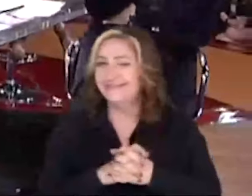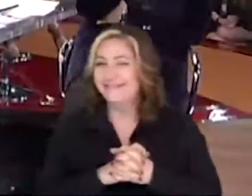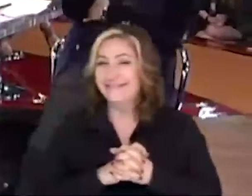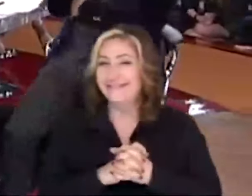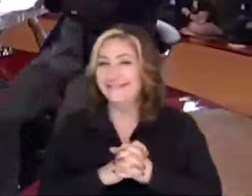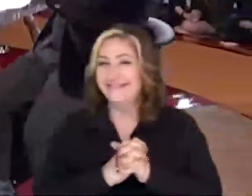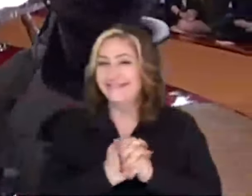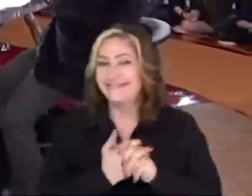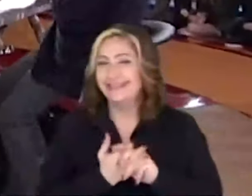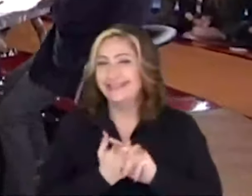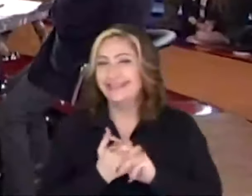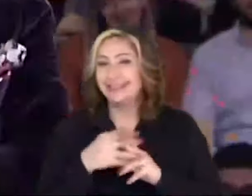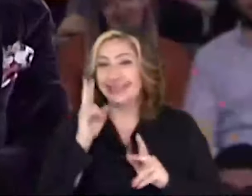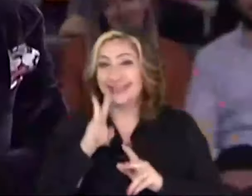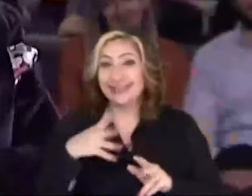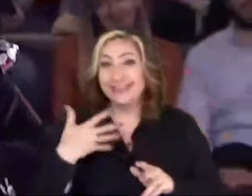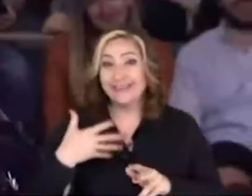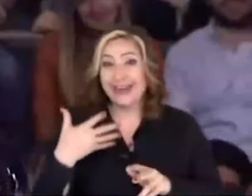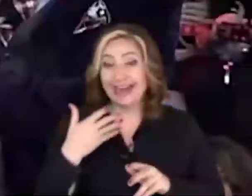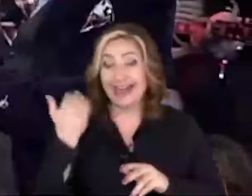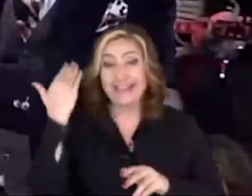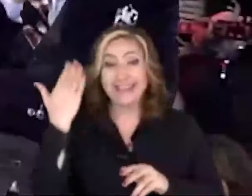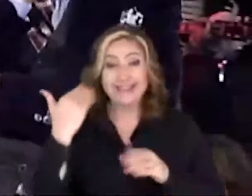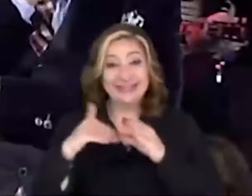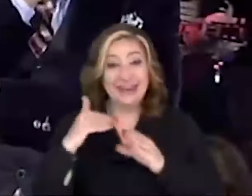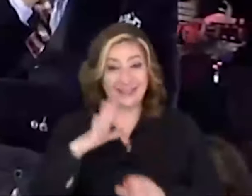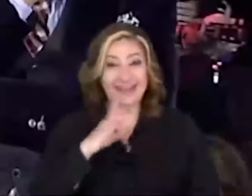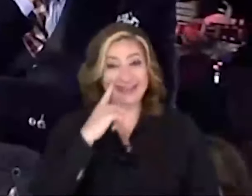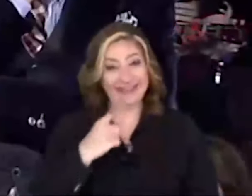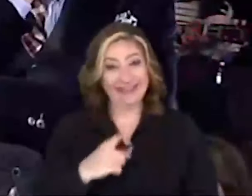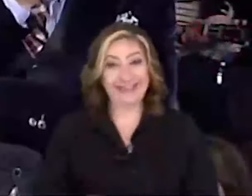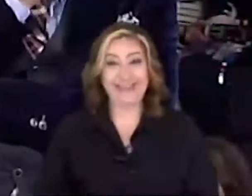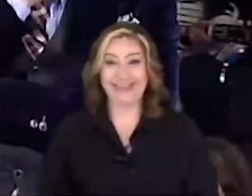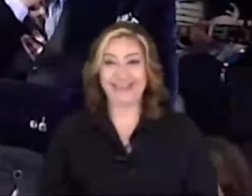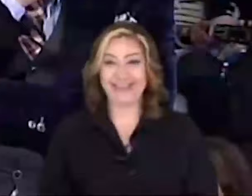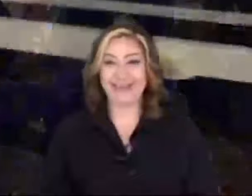Gerçekten. Evet, biz göster, böyle sen gelmediğin zamanlarda ettir. Da onları seyrediyoruz. Görelim.